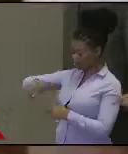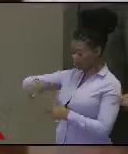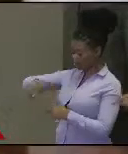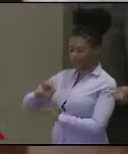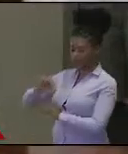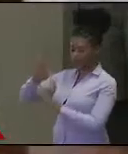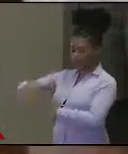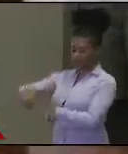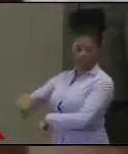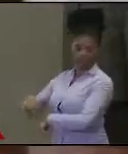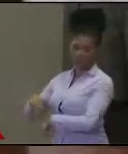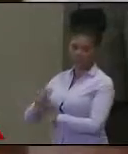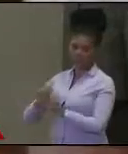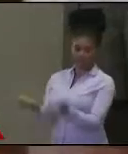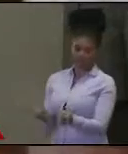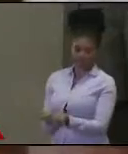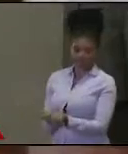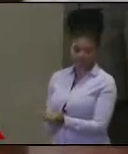amatyamane ihlaba apho